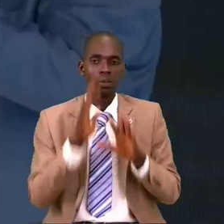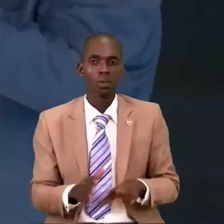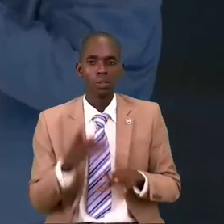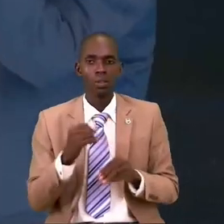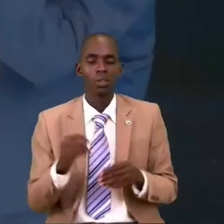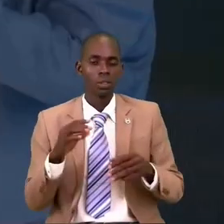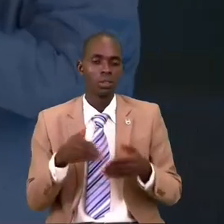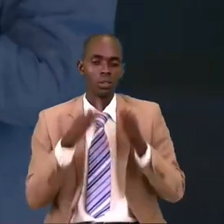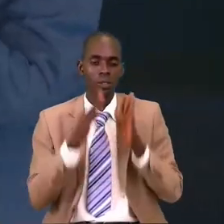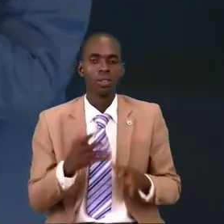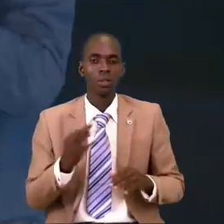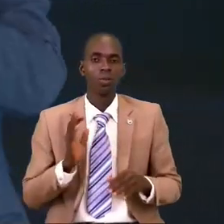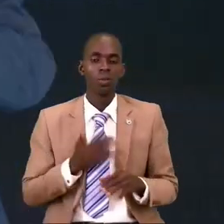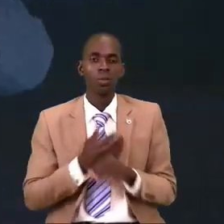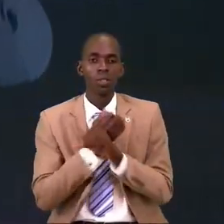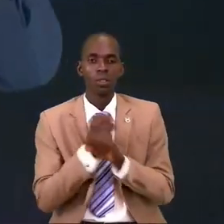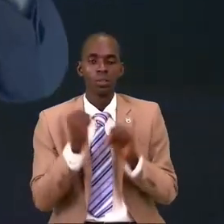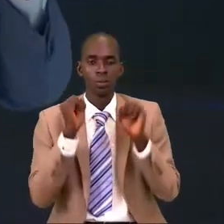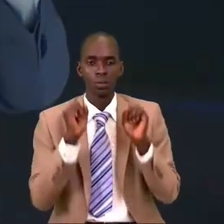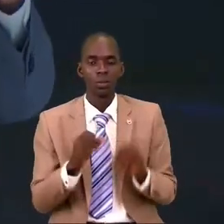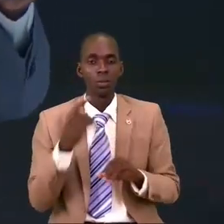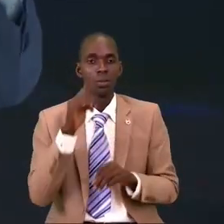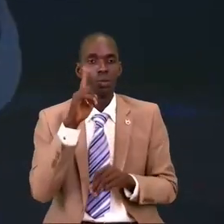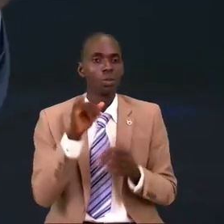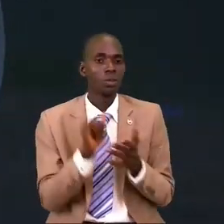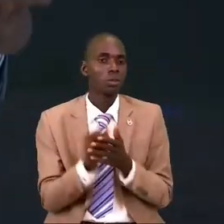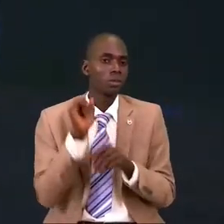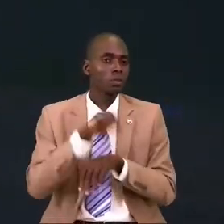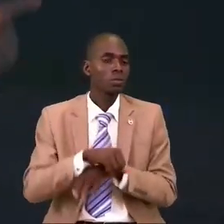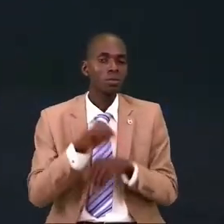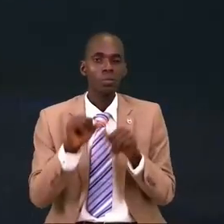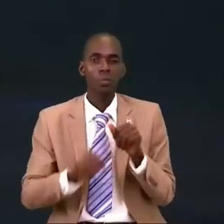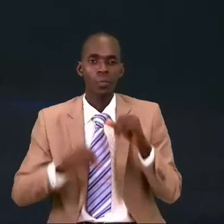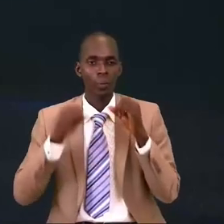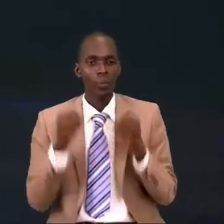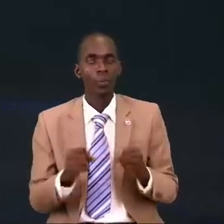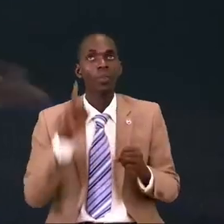toute puissance, il t'a choisi maintenant, il t'a suscité pour aller